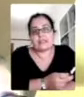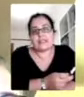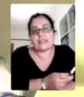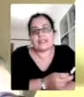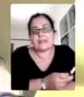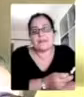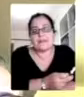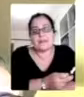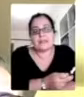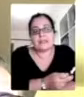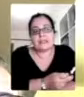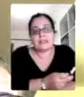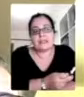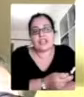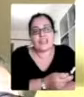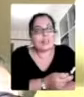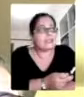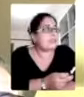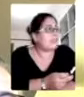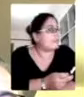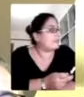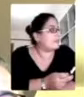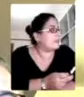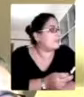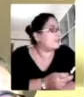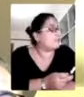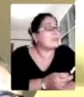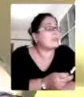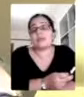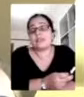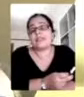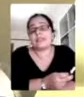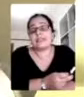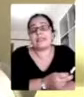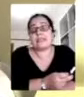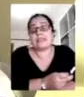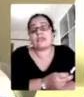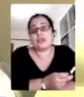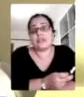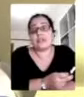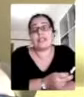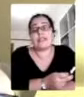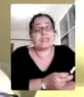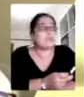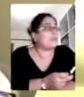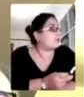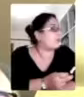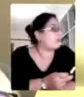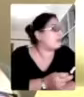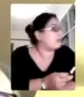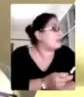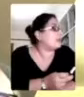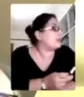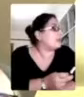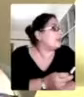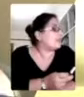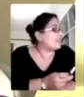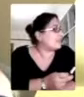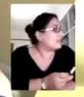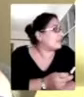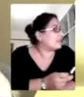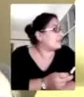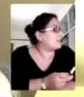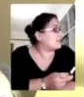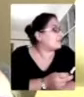kullanıyorlar onlar. Biraz daha şekerli, şu mısır şurubunu elde ettikleri kökle, şeyleri, mısırları kullanıyorlar.